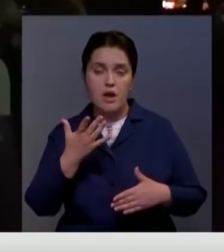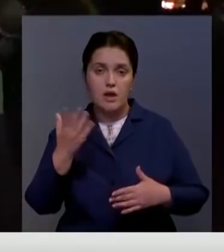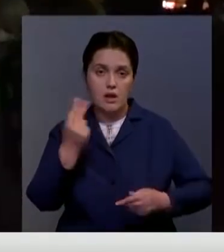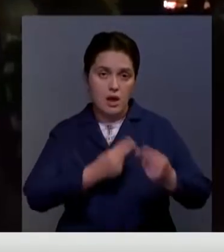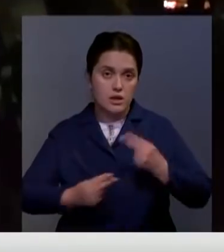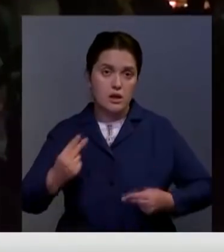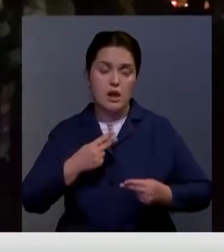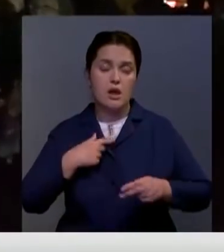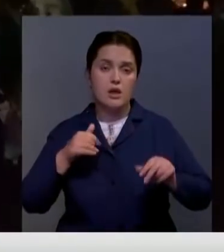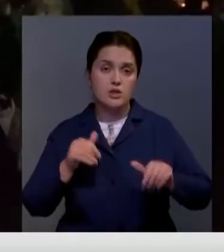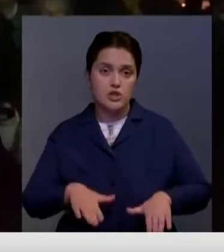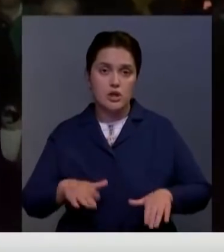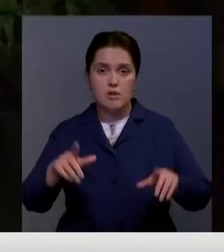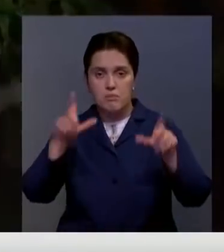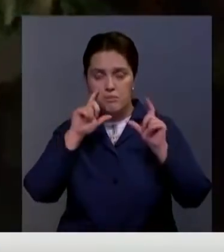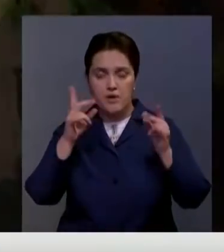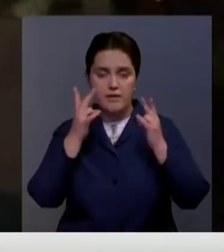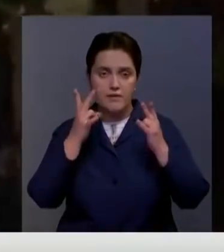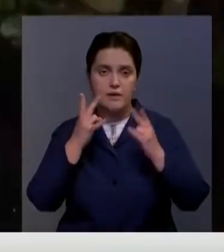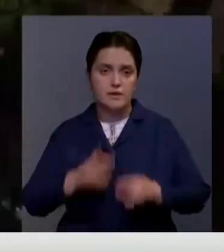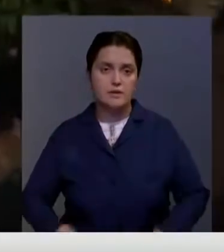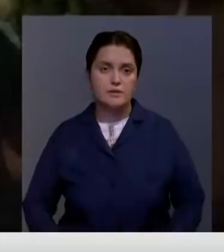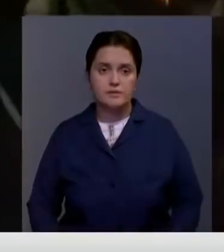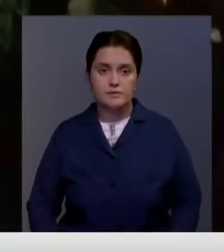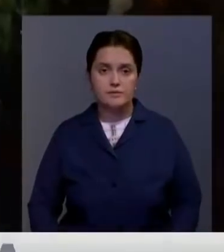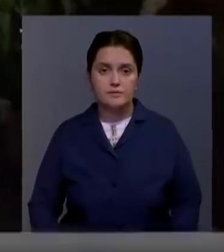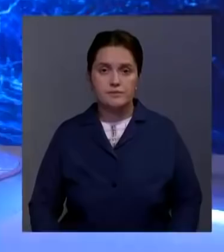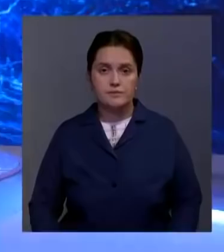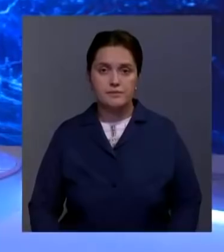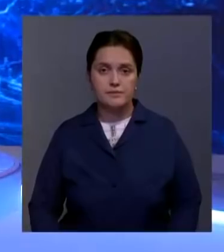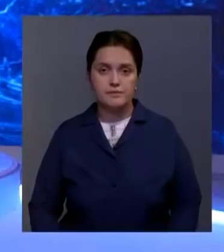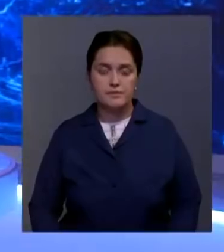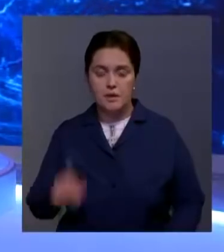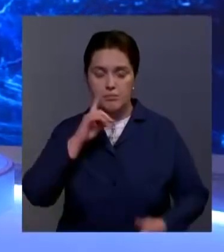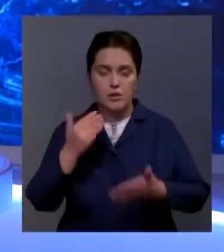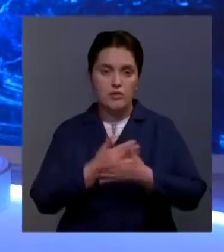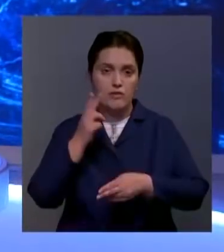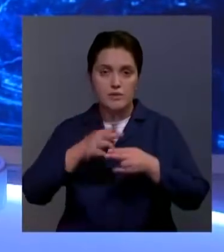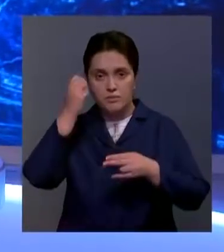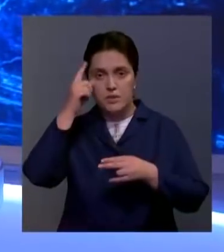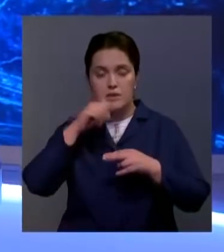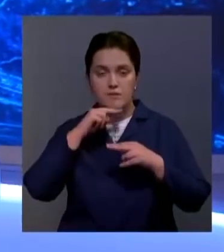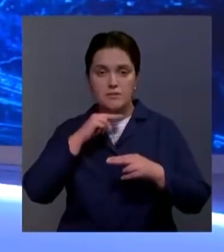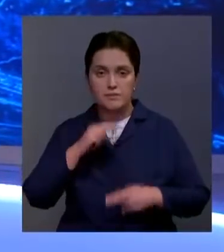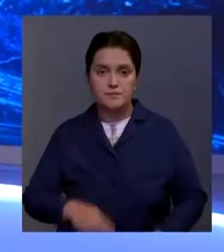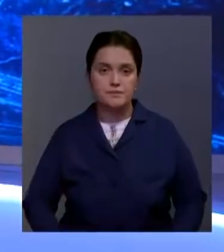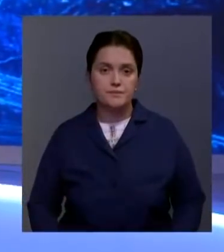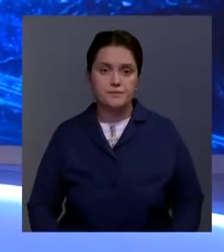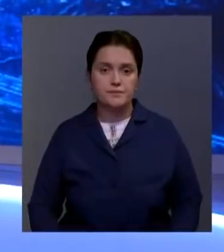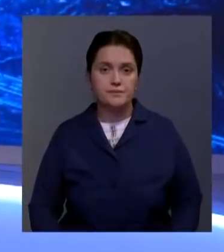на протяжении всего фестиваля не снимать маску. И на этом все. Всего доброго.